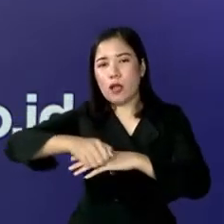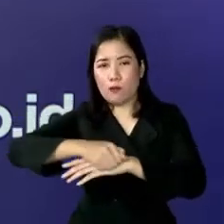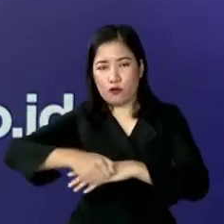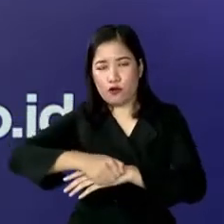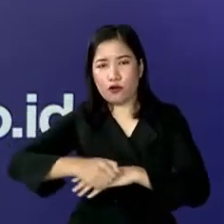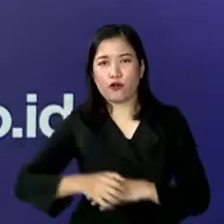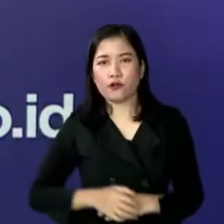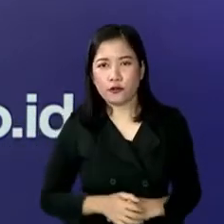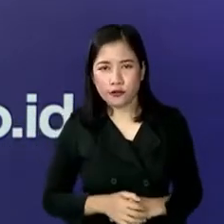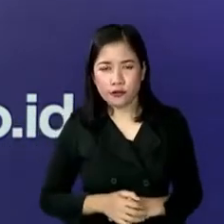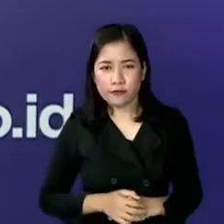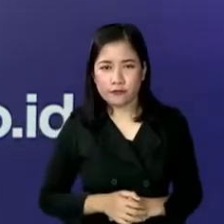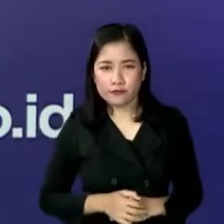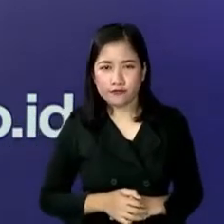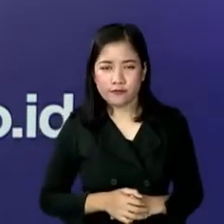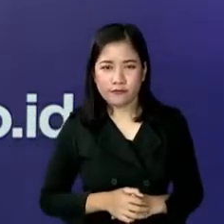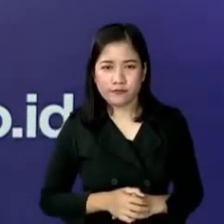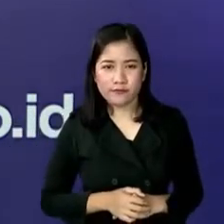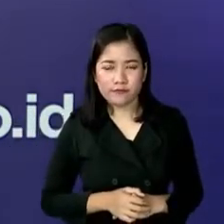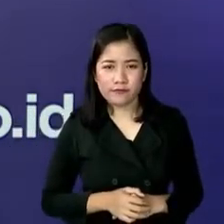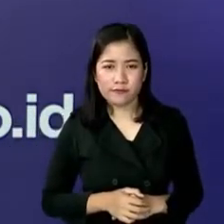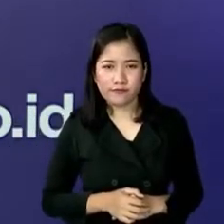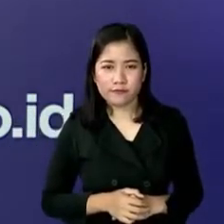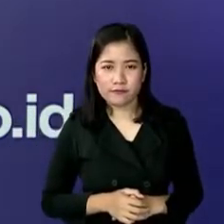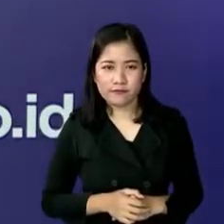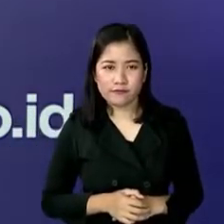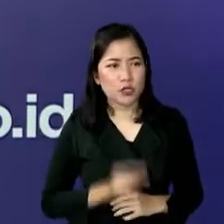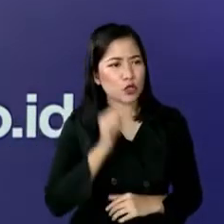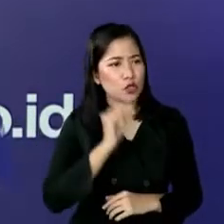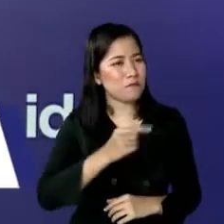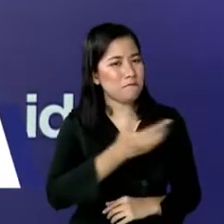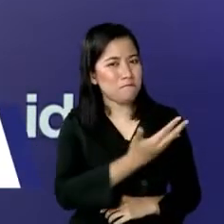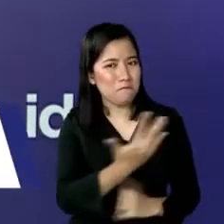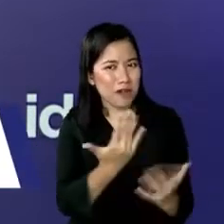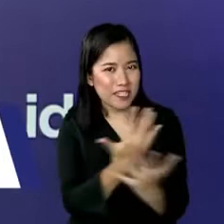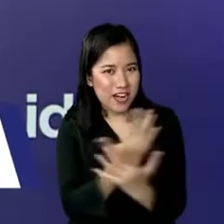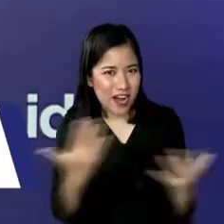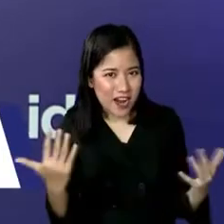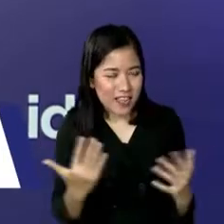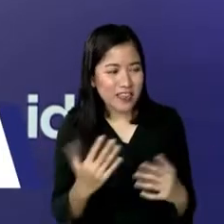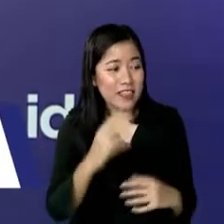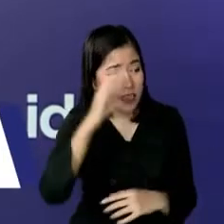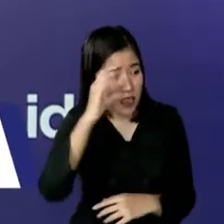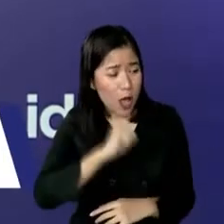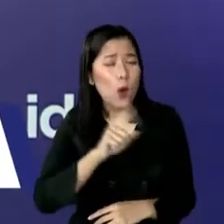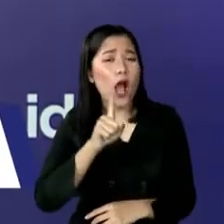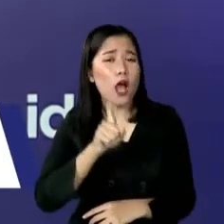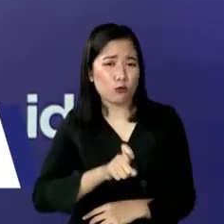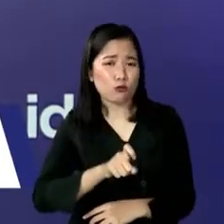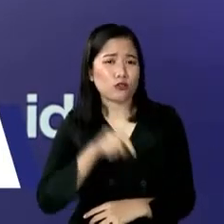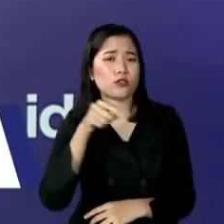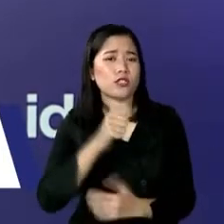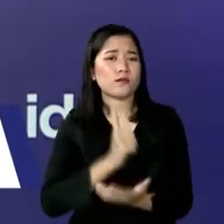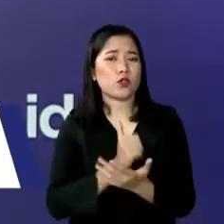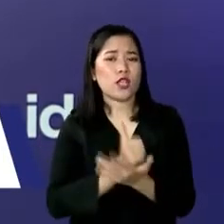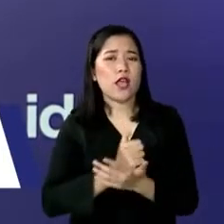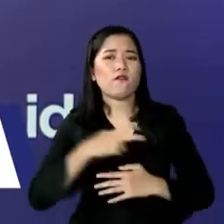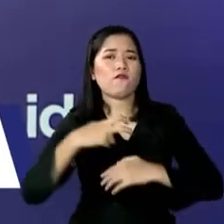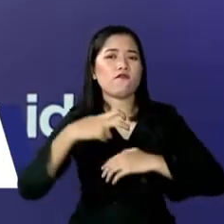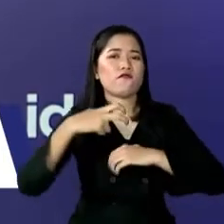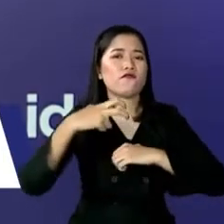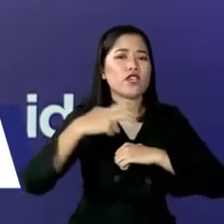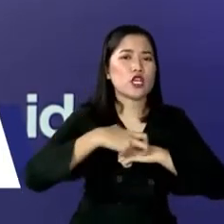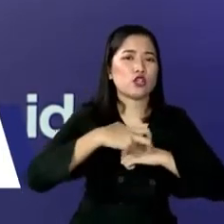jadi Hai dan juga tentunya kepada masyarakat tetap harus tahu sebenarnya virus itu kan